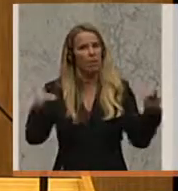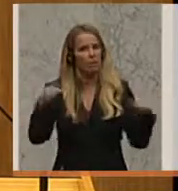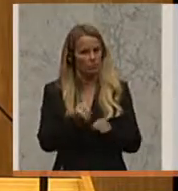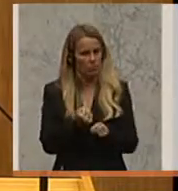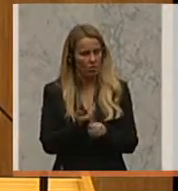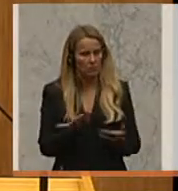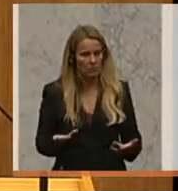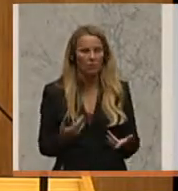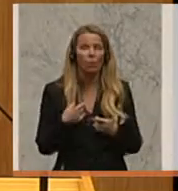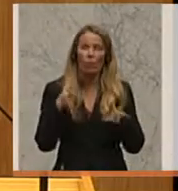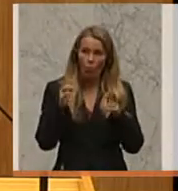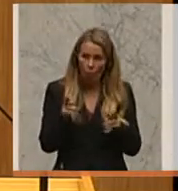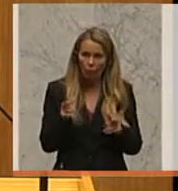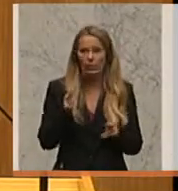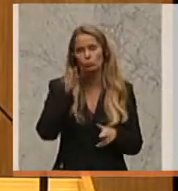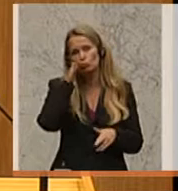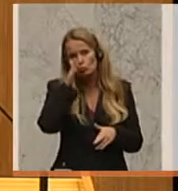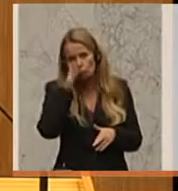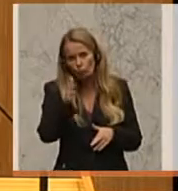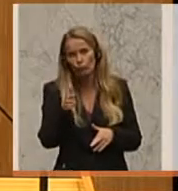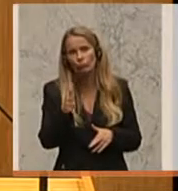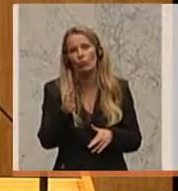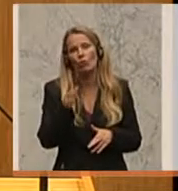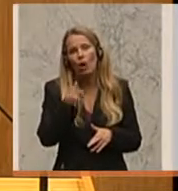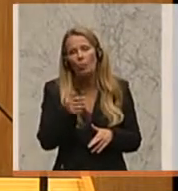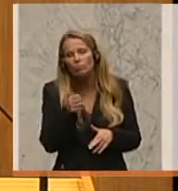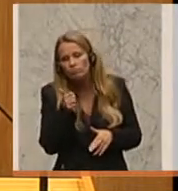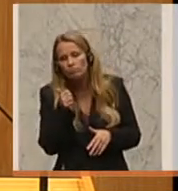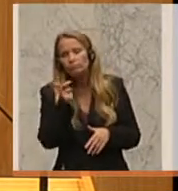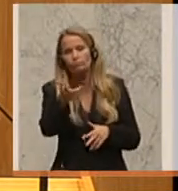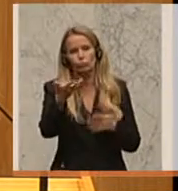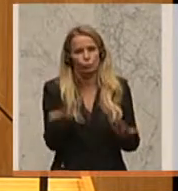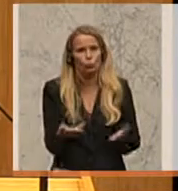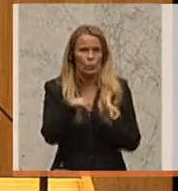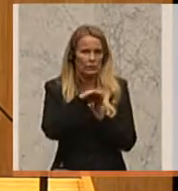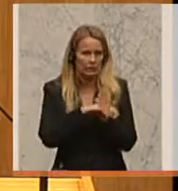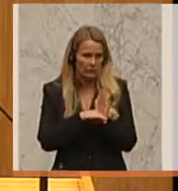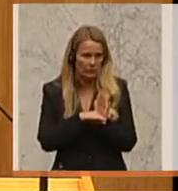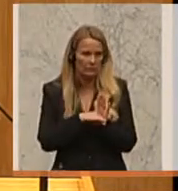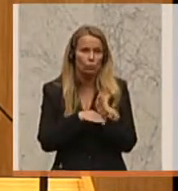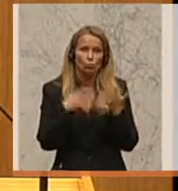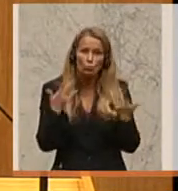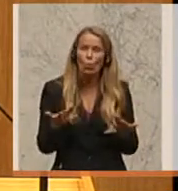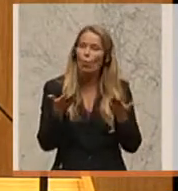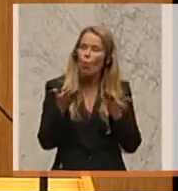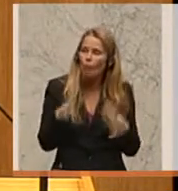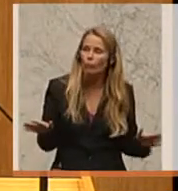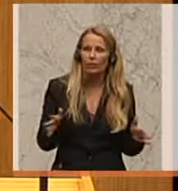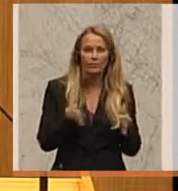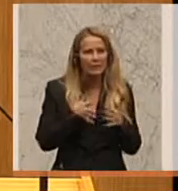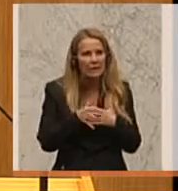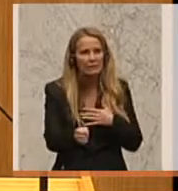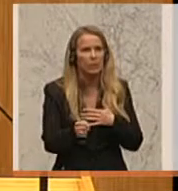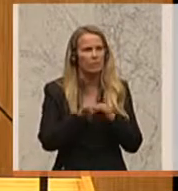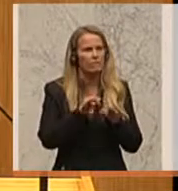Ich hoffe, dass Sie künftig in eine Reihe von derartigen Gesetzen in der offenen, transparenten, für